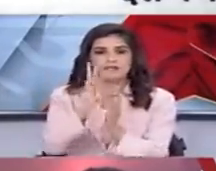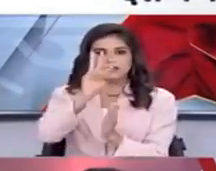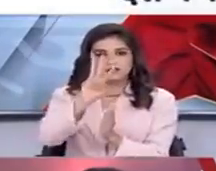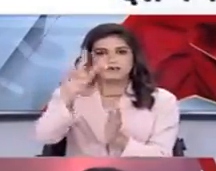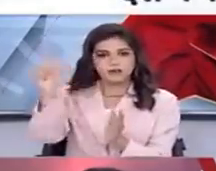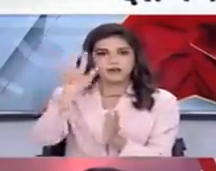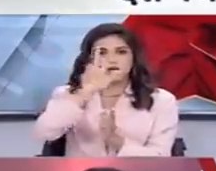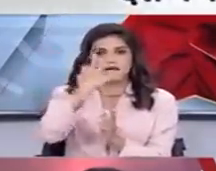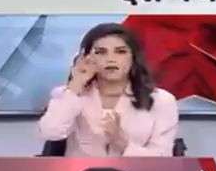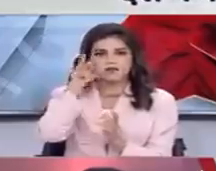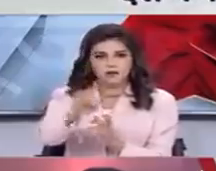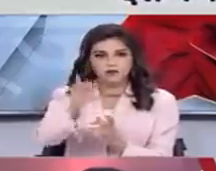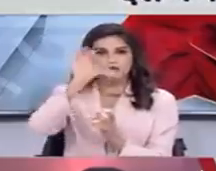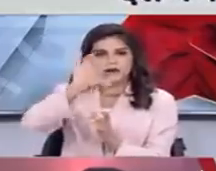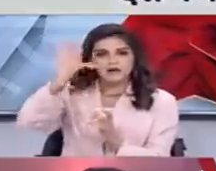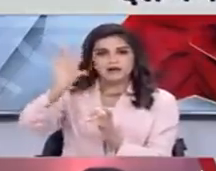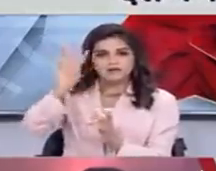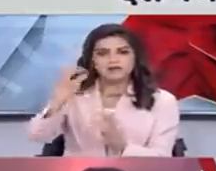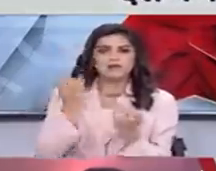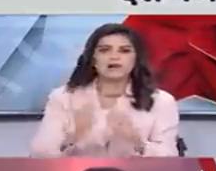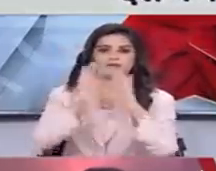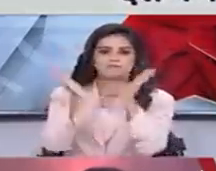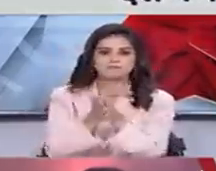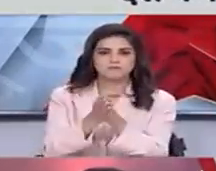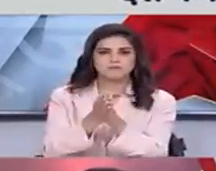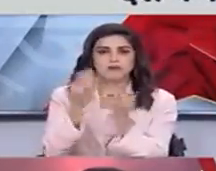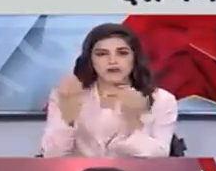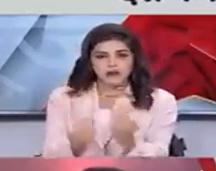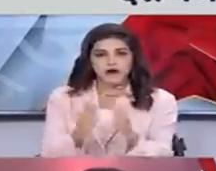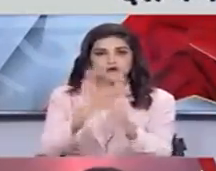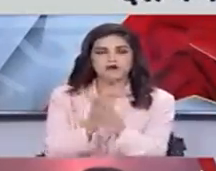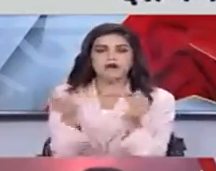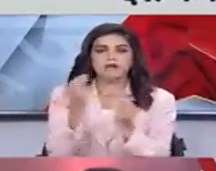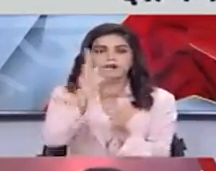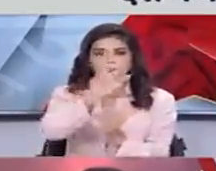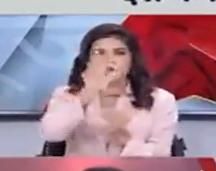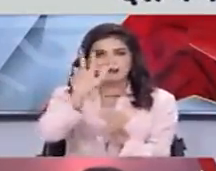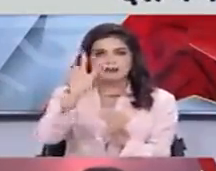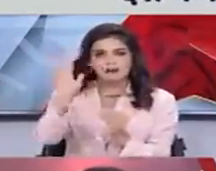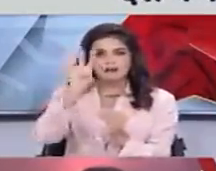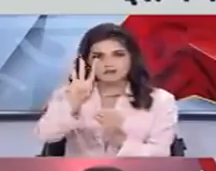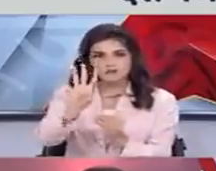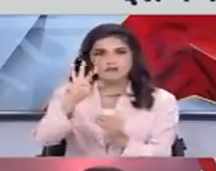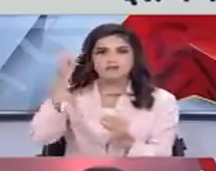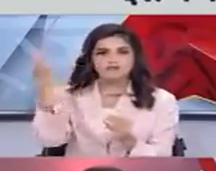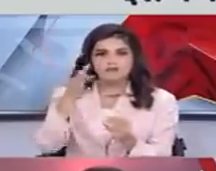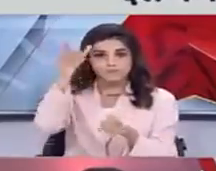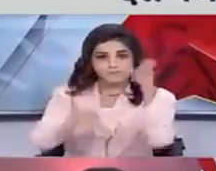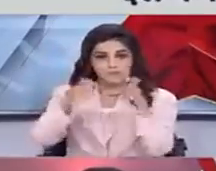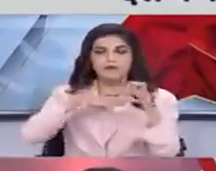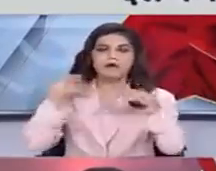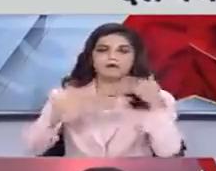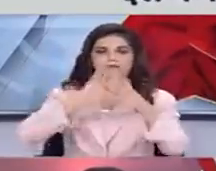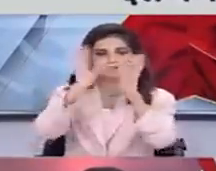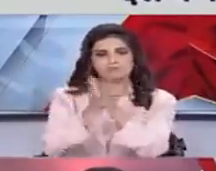तीन लाख 8 हजार 993 हो गए हैं अभी कुल 8884 लोगों की